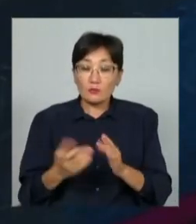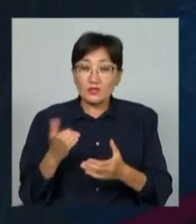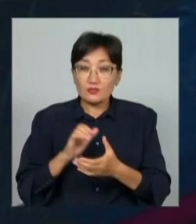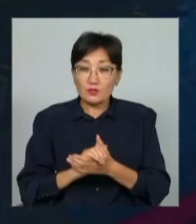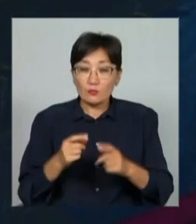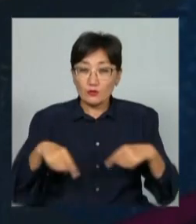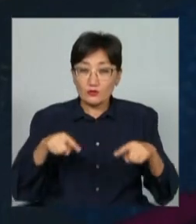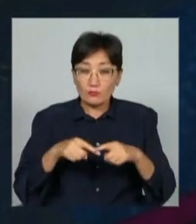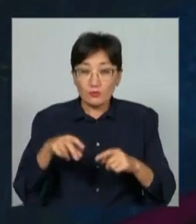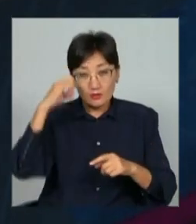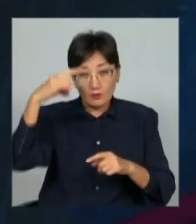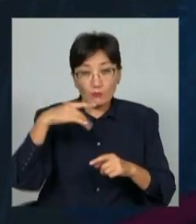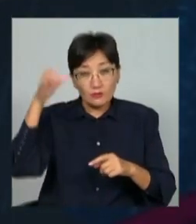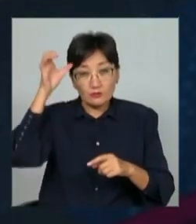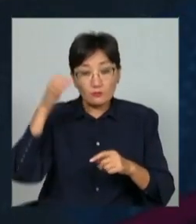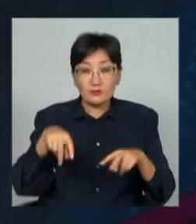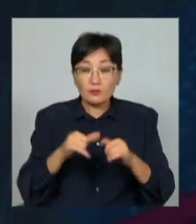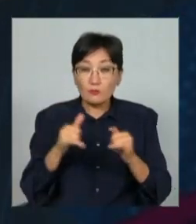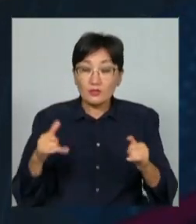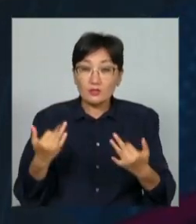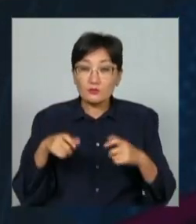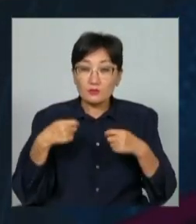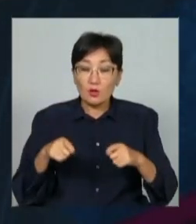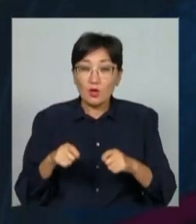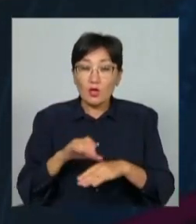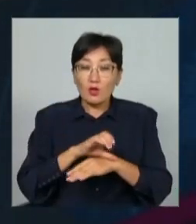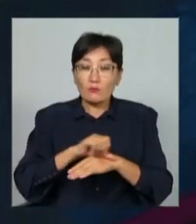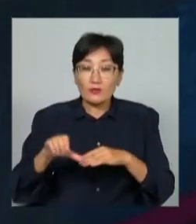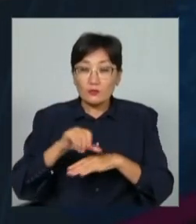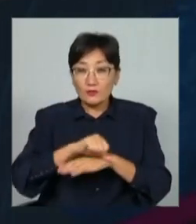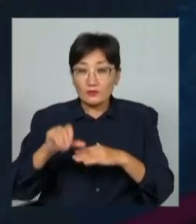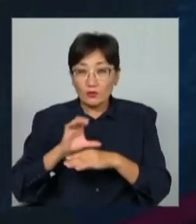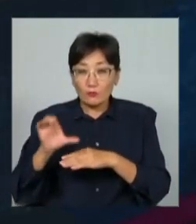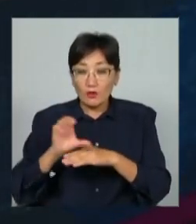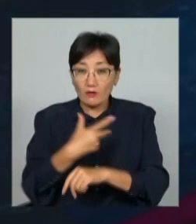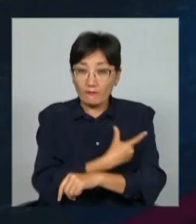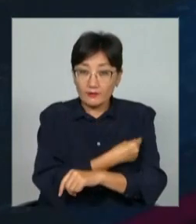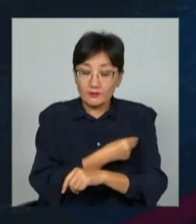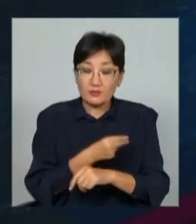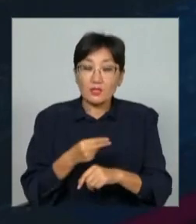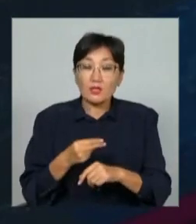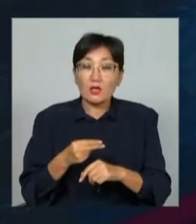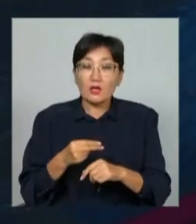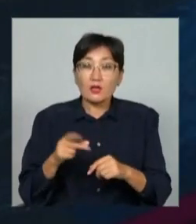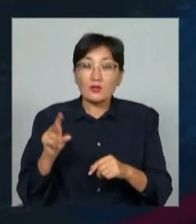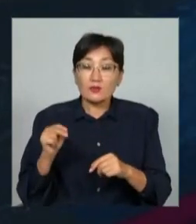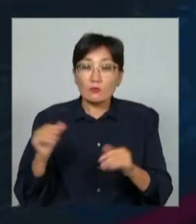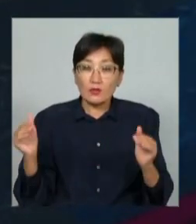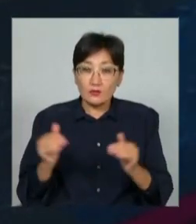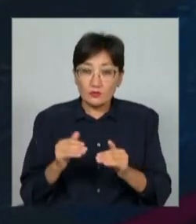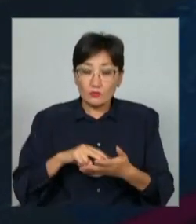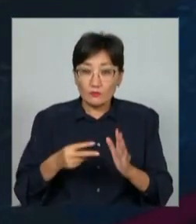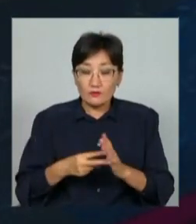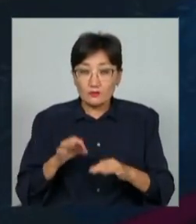таныстырған мекеме отандық ғылымды дамытып, нарықта импорттық вакцинаның үлес салмағын азайтуды мақсат етпек. Ал бірнеше күннен